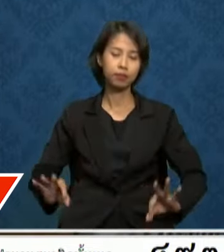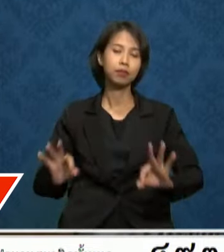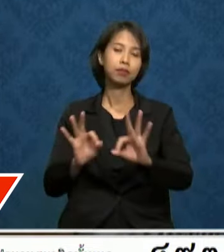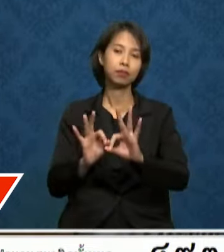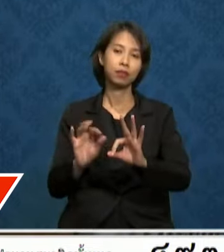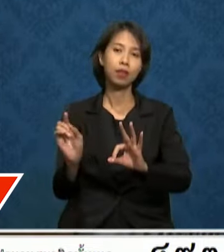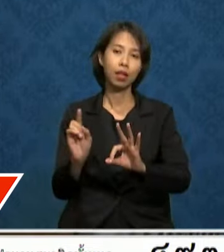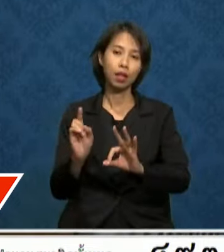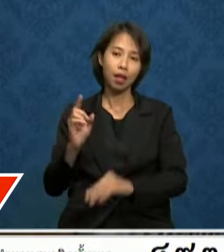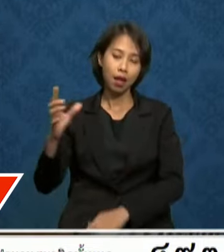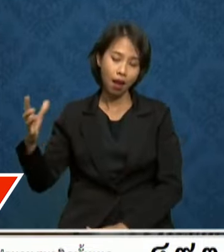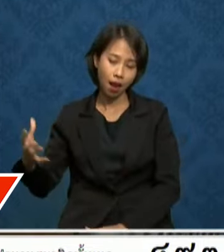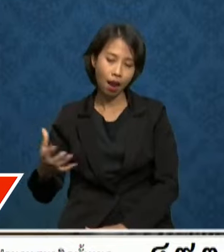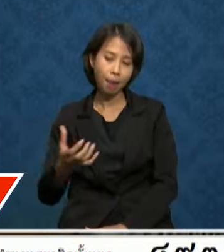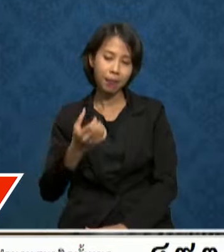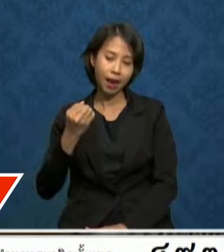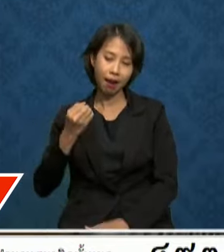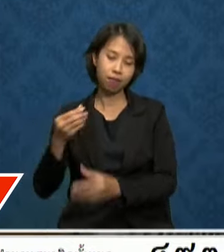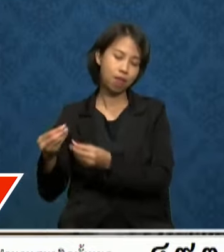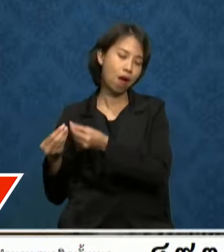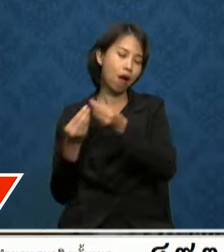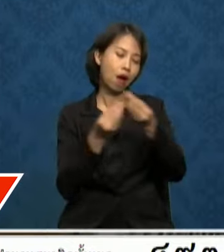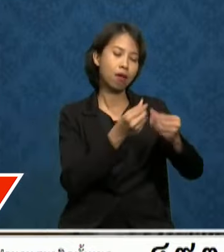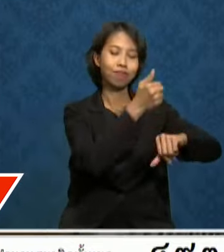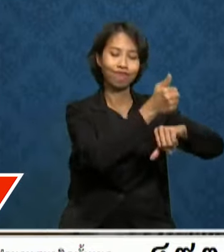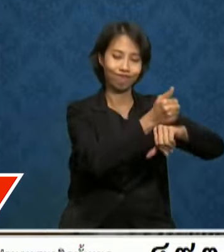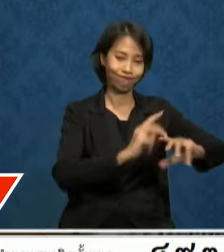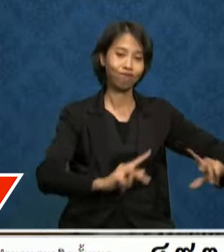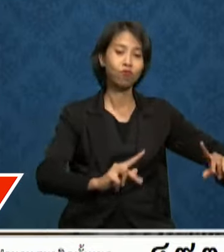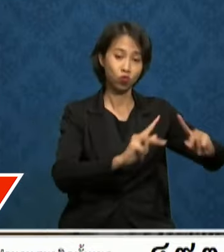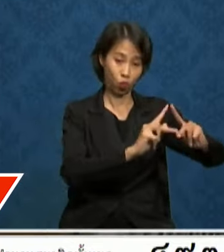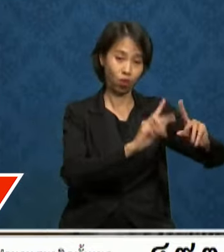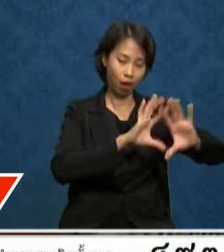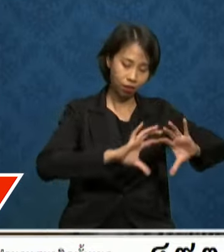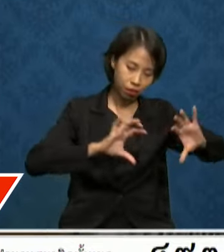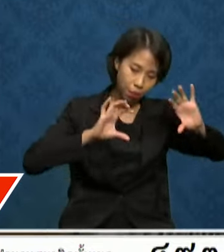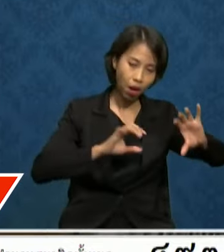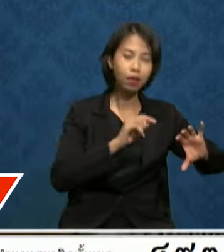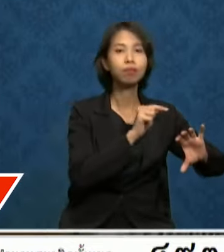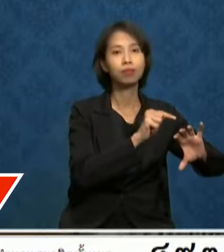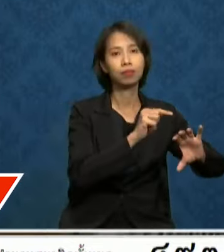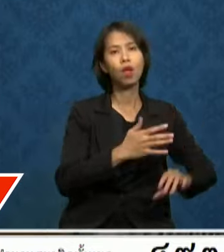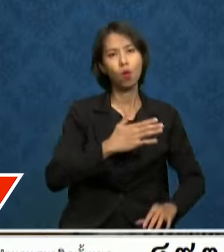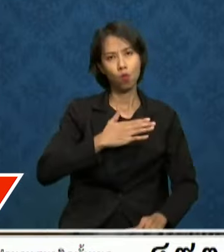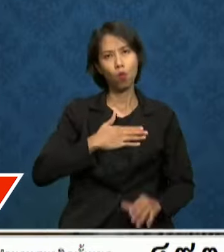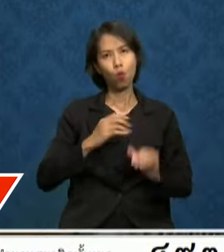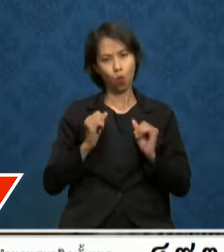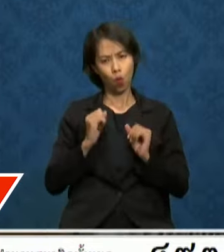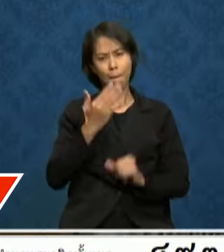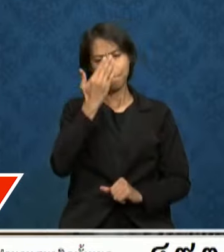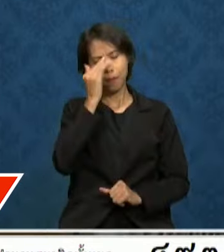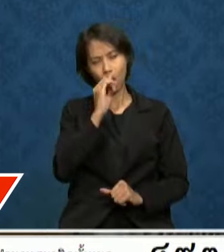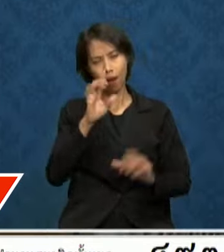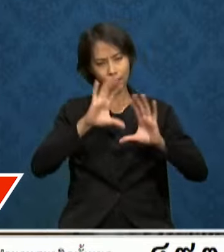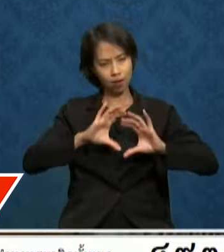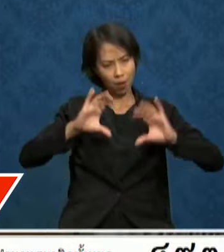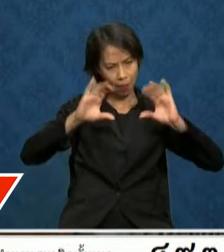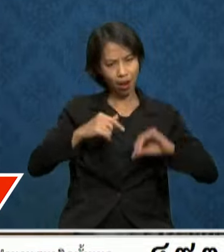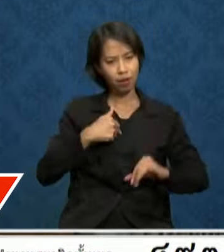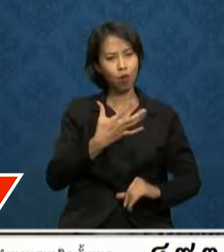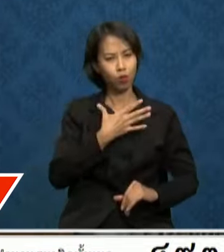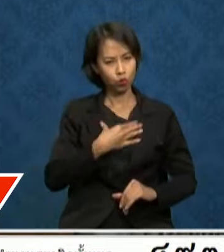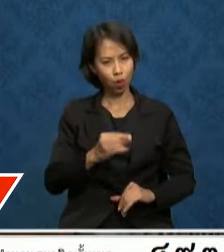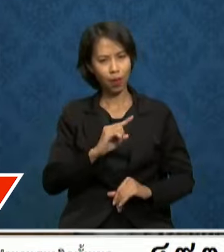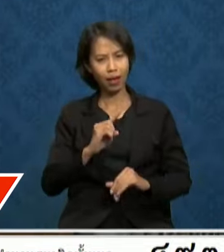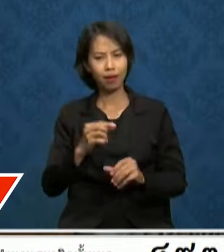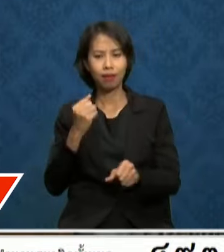คืนอำนาจให้กับผู้แทนประชาชนคืนอำนาจให้กับรัฐบาลคือผมก็กลัวใจจริงๆว่าเห็นรัฐบาลชุดเนี้ยชอบขยันในการอุ้มพร